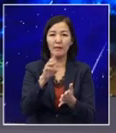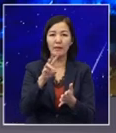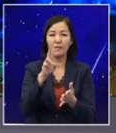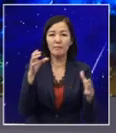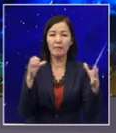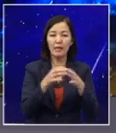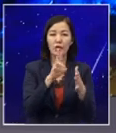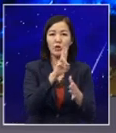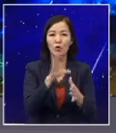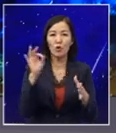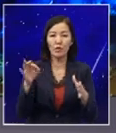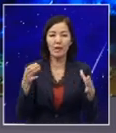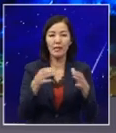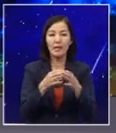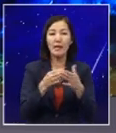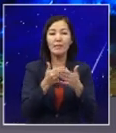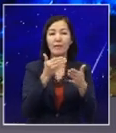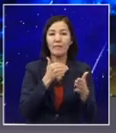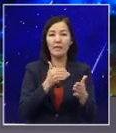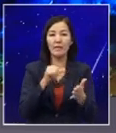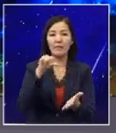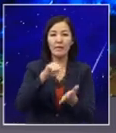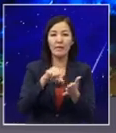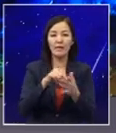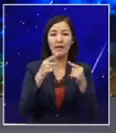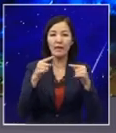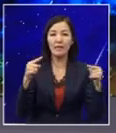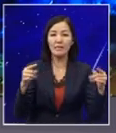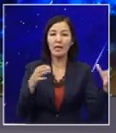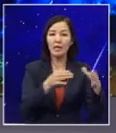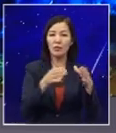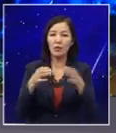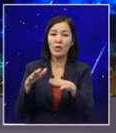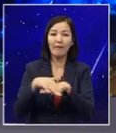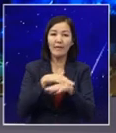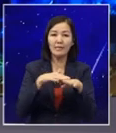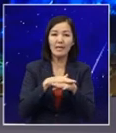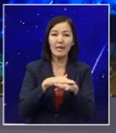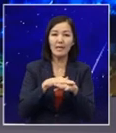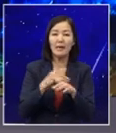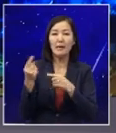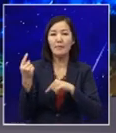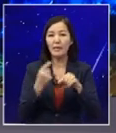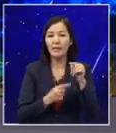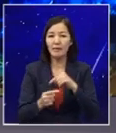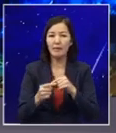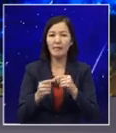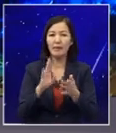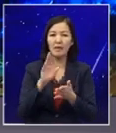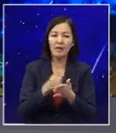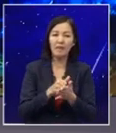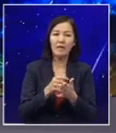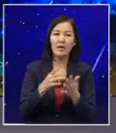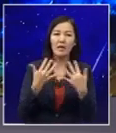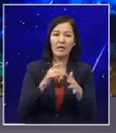Нур-Отан. В этом году в предварительном отборе представители абсолютно разных категорий населения. В их числе предприниматель, глава крестьянского